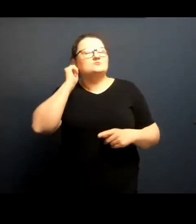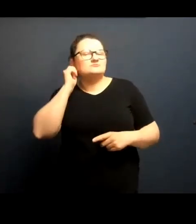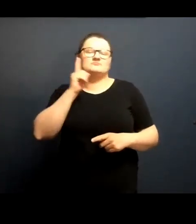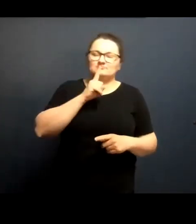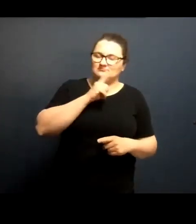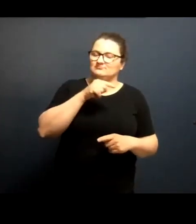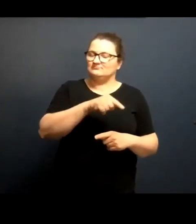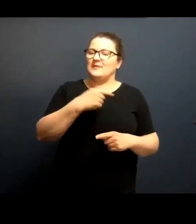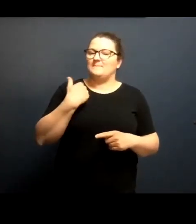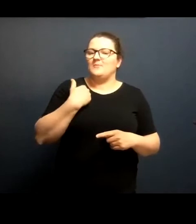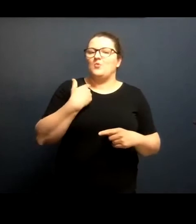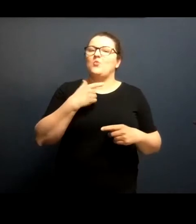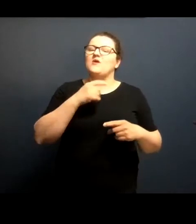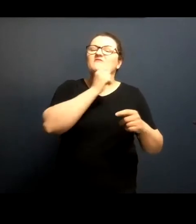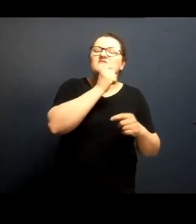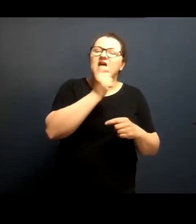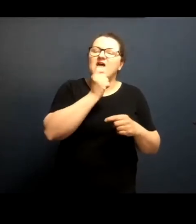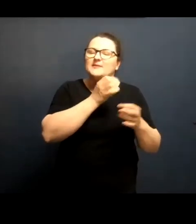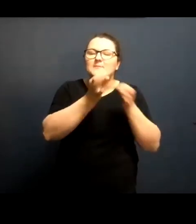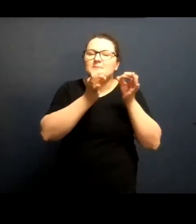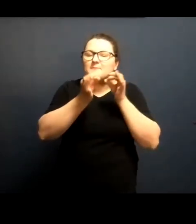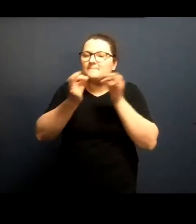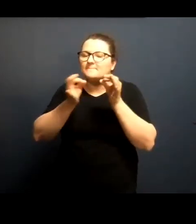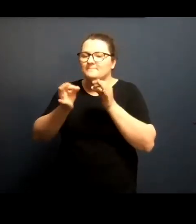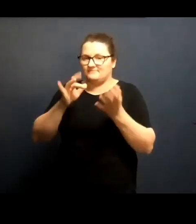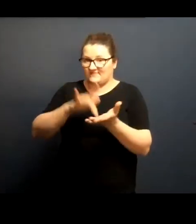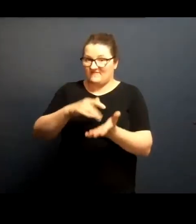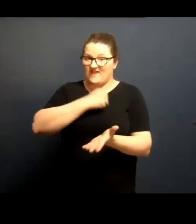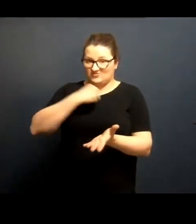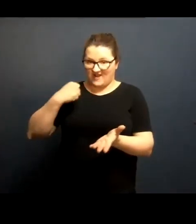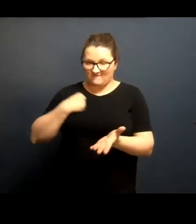wykonywane wśród wywiady robione w Warszawie.